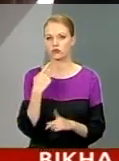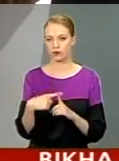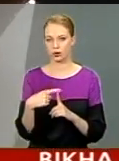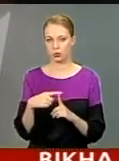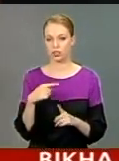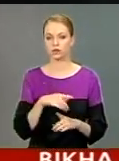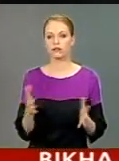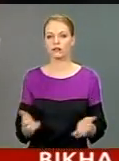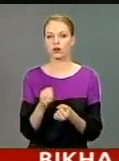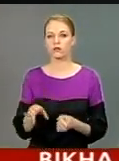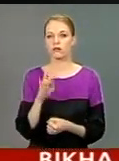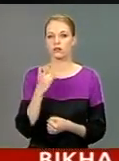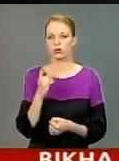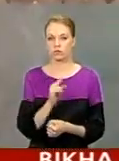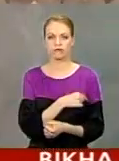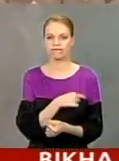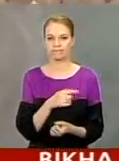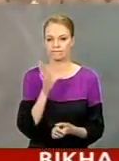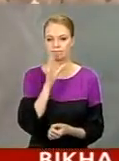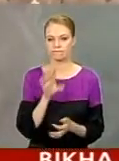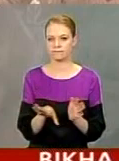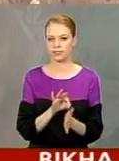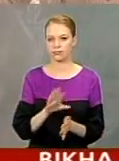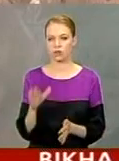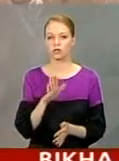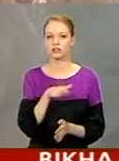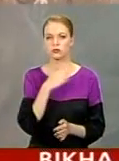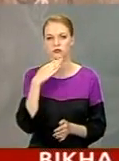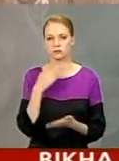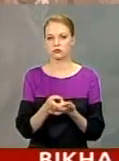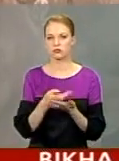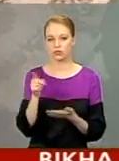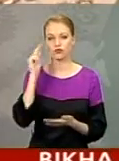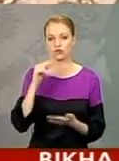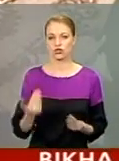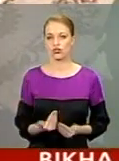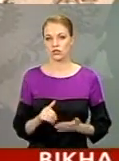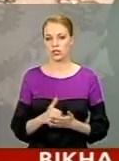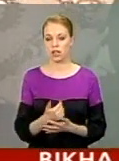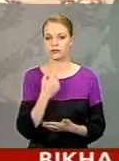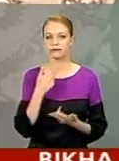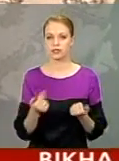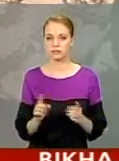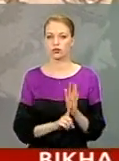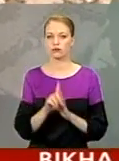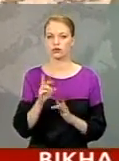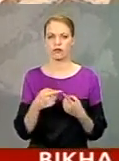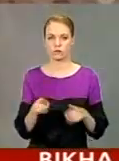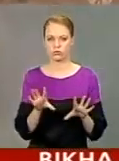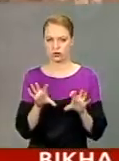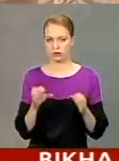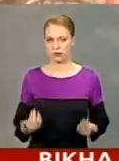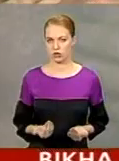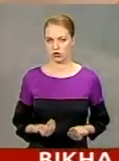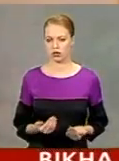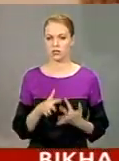Хресту. Врятувати ногу лікарям не вдалося. Після місяців у шпиталі Сергій вчиться жити наново. Зізнається, почав по-іншому сприймати